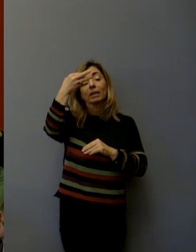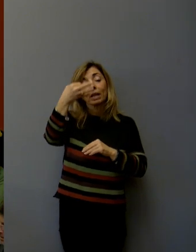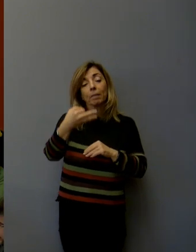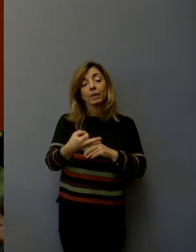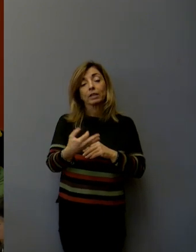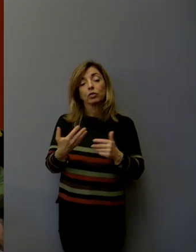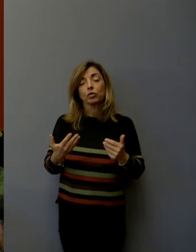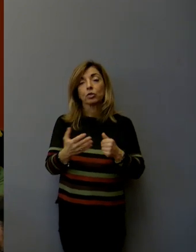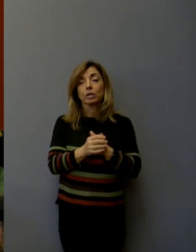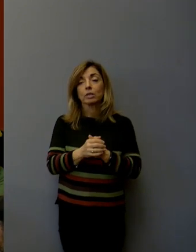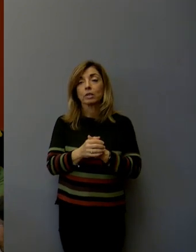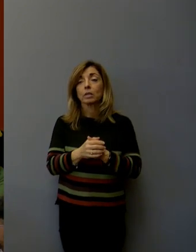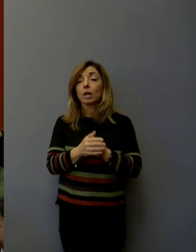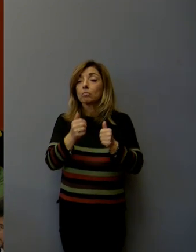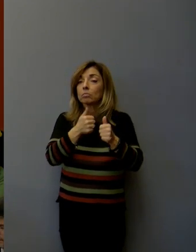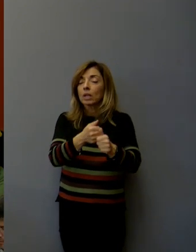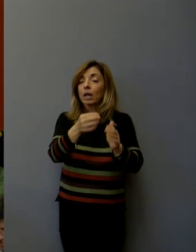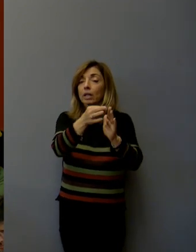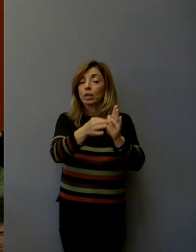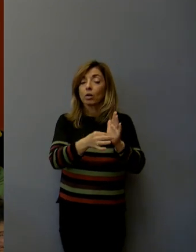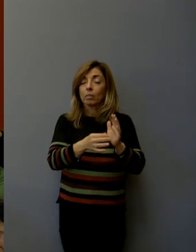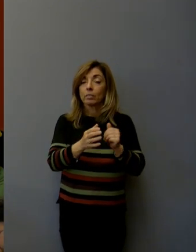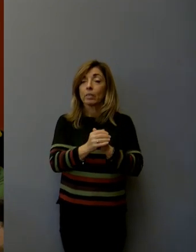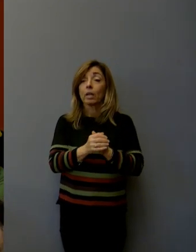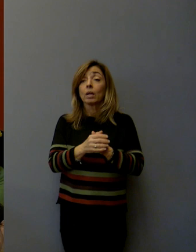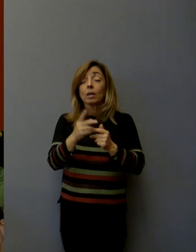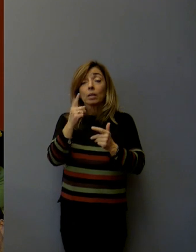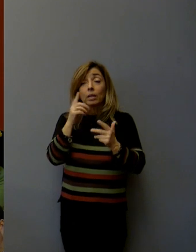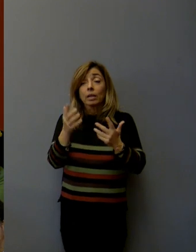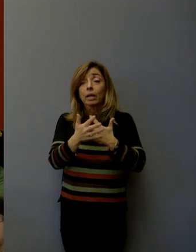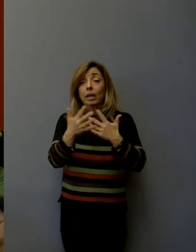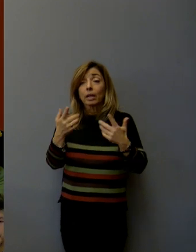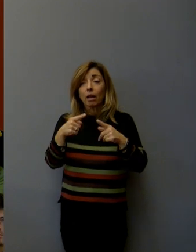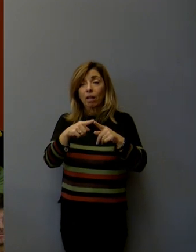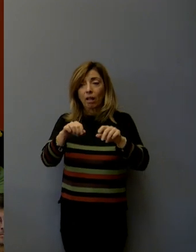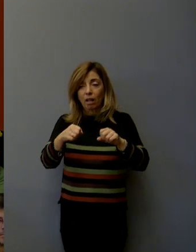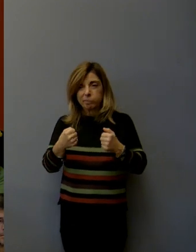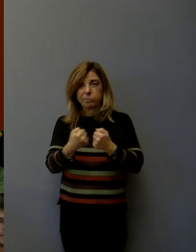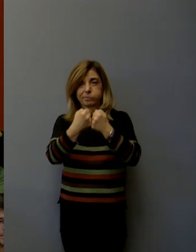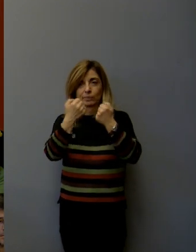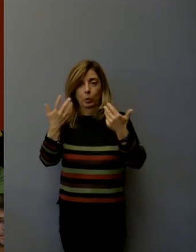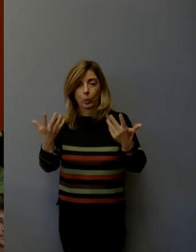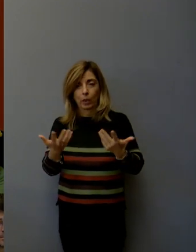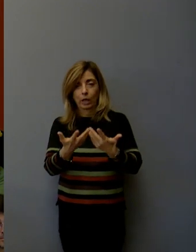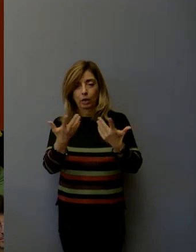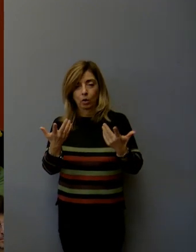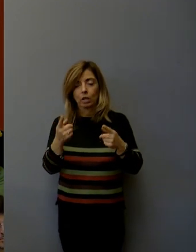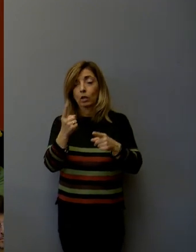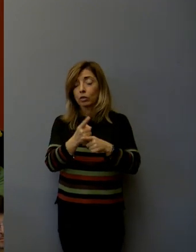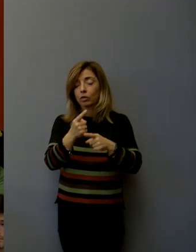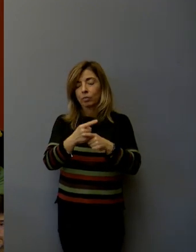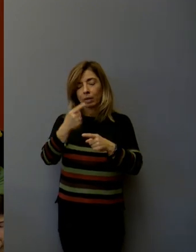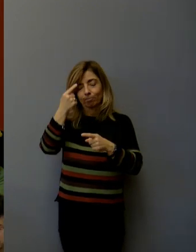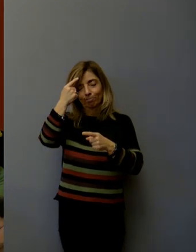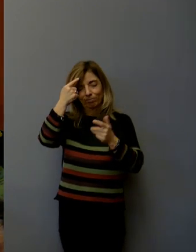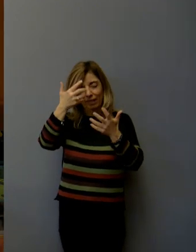precisa basandomi sul regolamento perché è evidente che siamo entrati in un corto circuito quindi chiariamoci un attimino bene le idee Allora